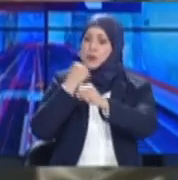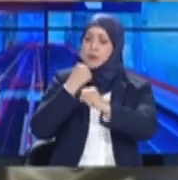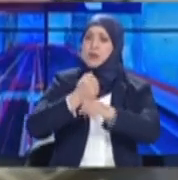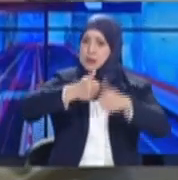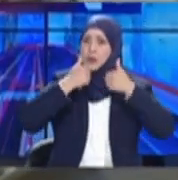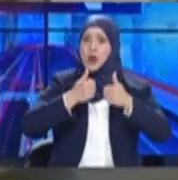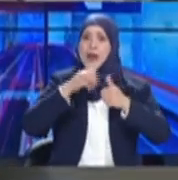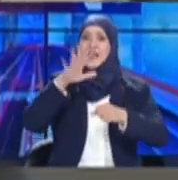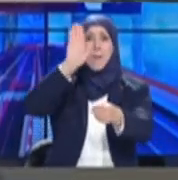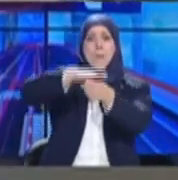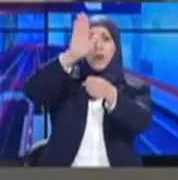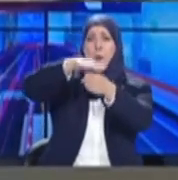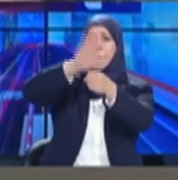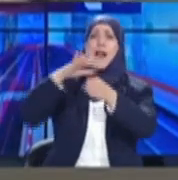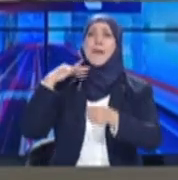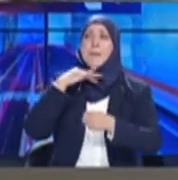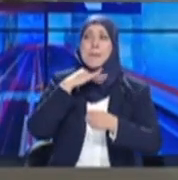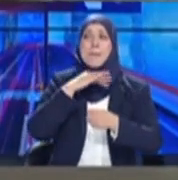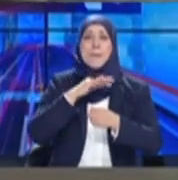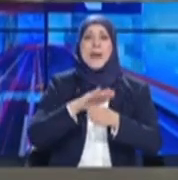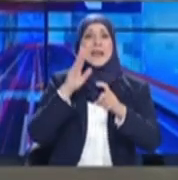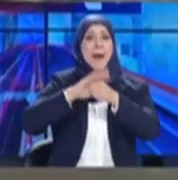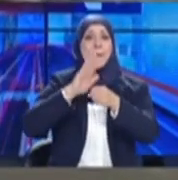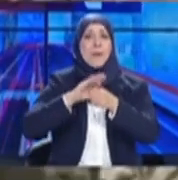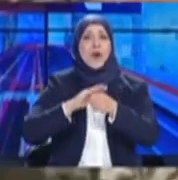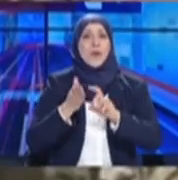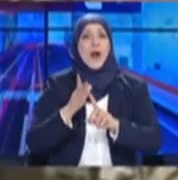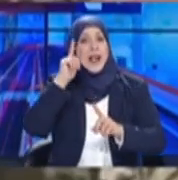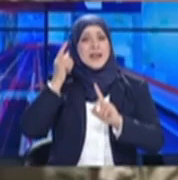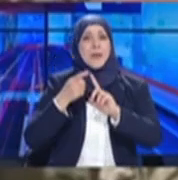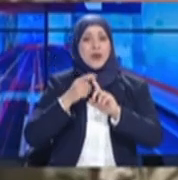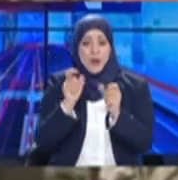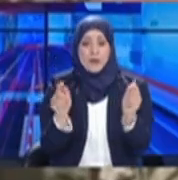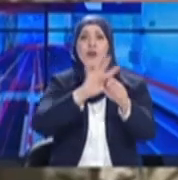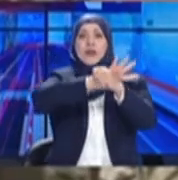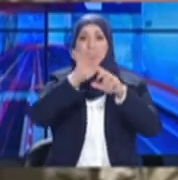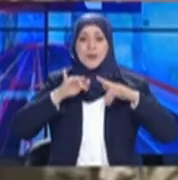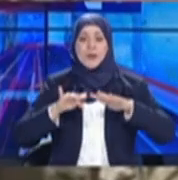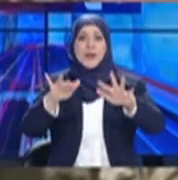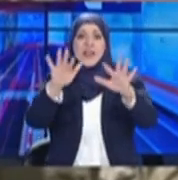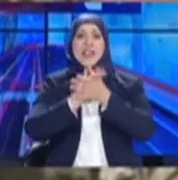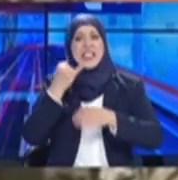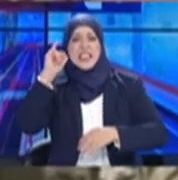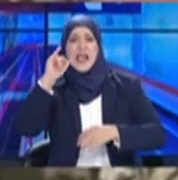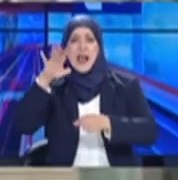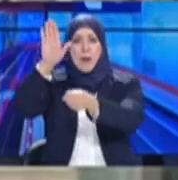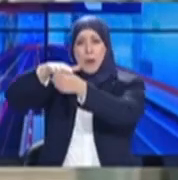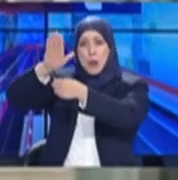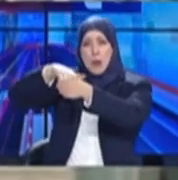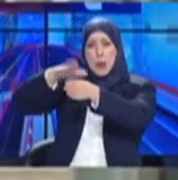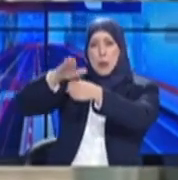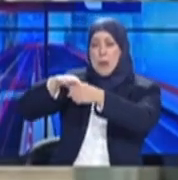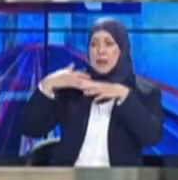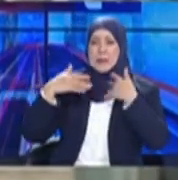النفايات وظروف عمل اعوان البلديه في الظرف الراهن المتسم في تفشي الفيروس اذ ان الفضلات تكون حتما من